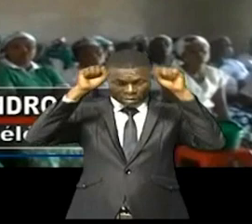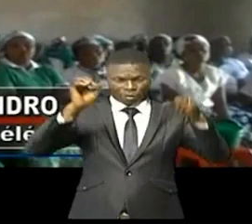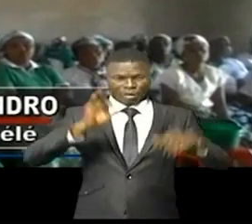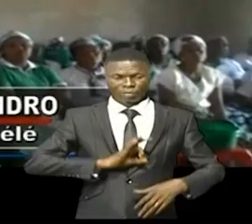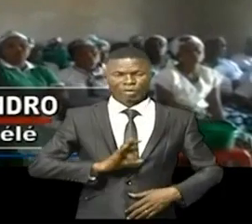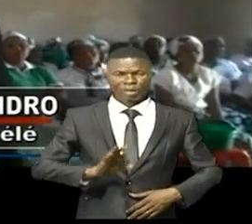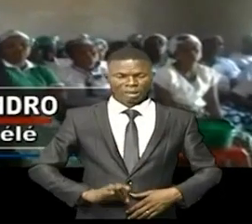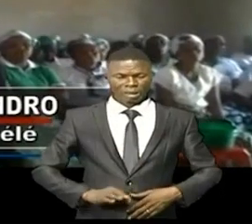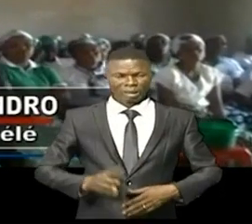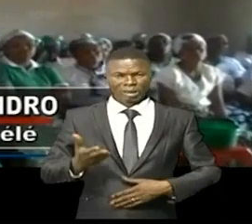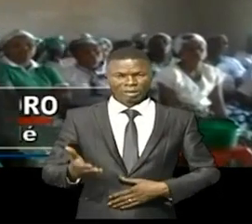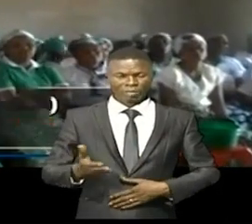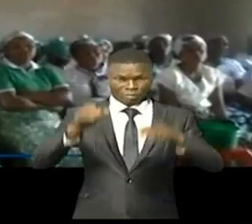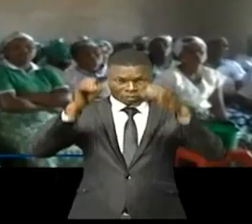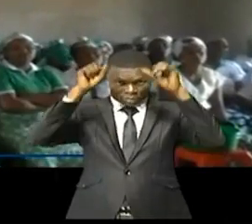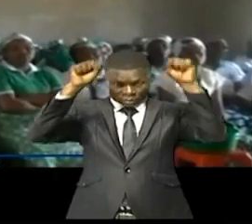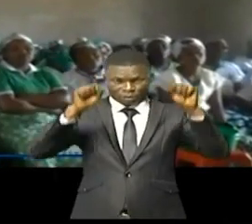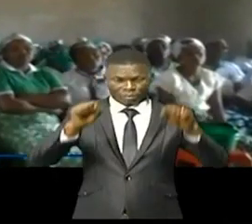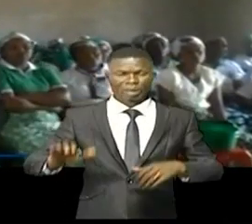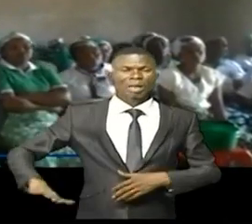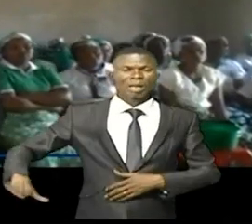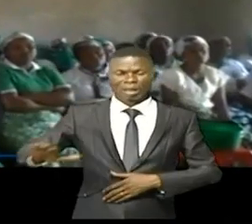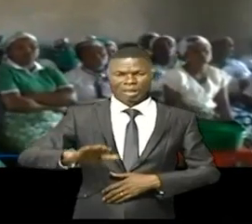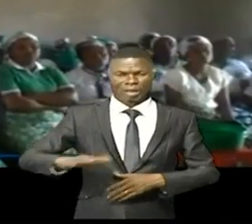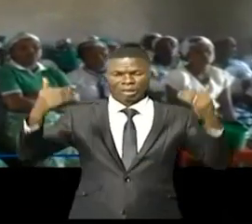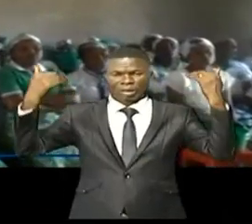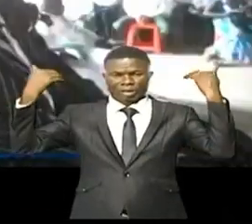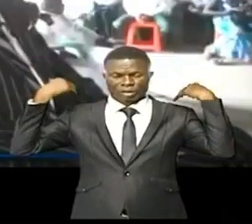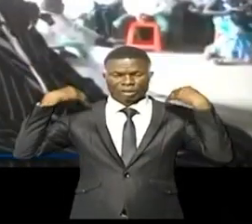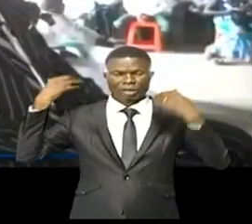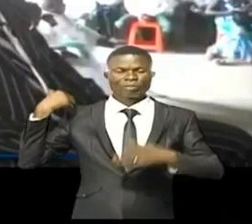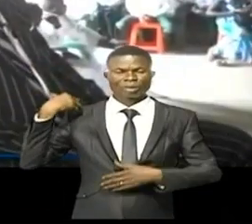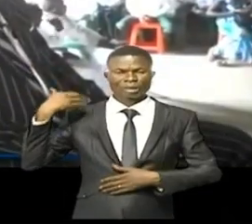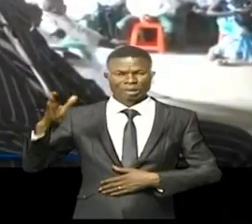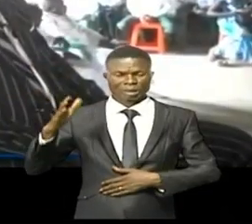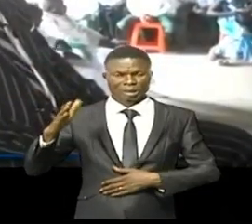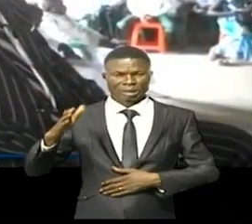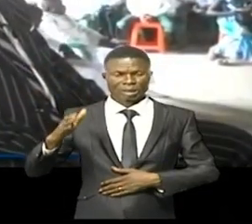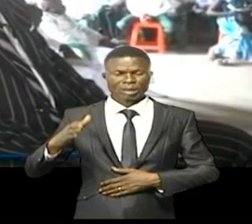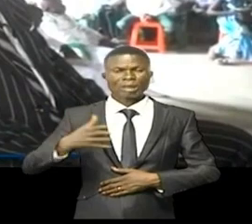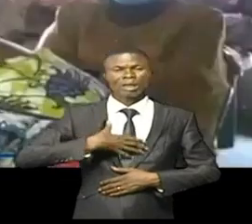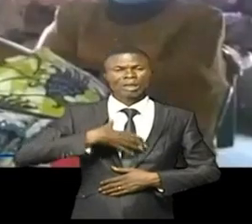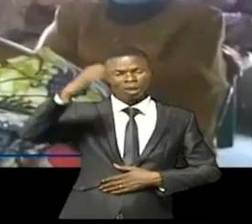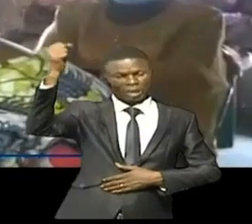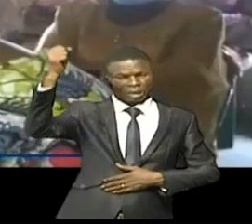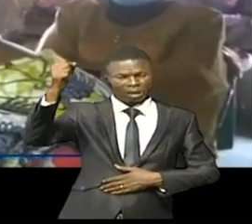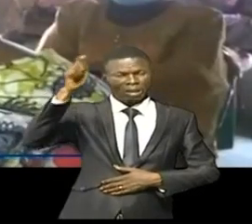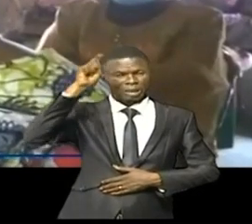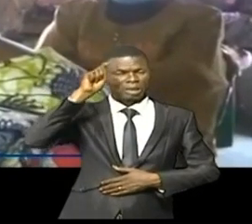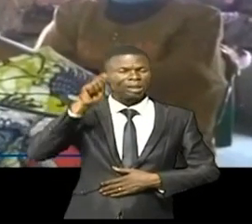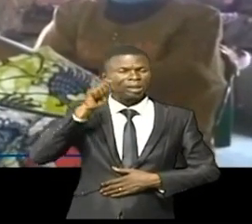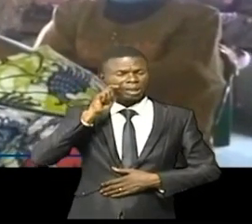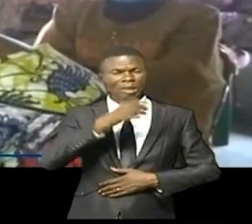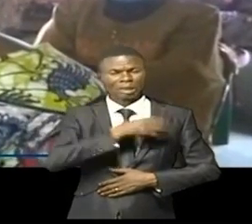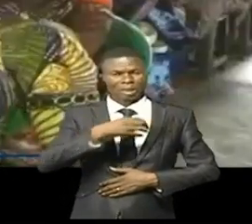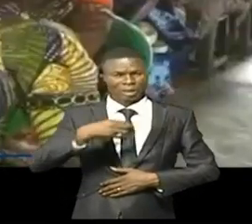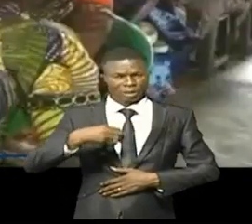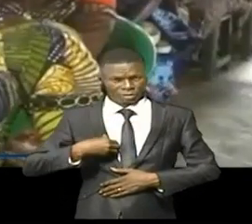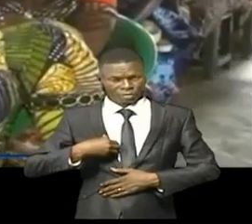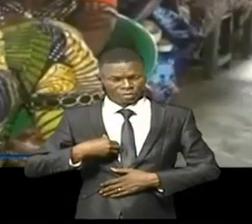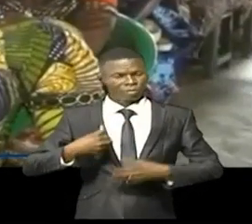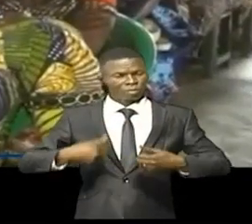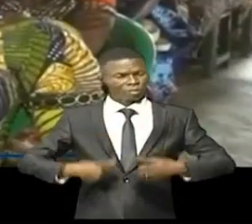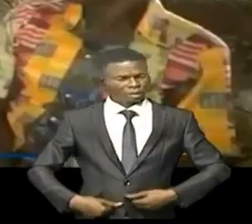Tshisekedi Tshilombo, président de la République, chef de l'État, champion du genre et qui ne lésine pas sur